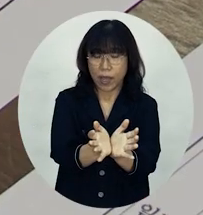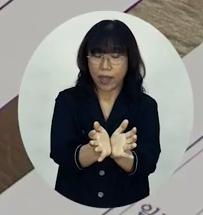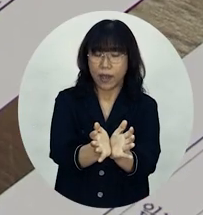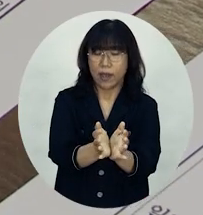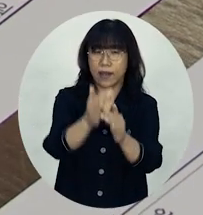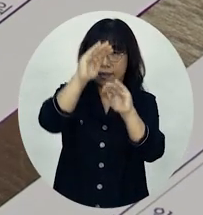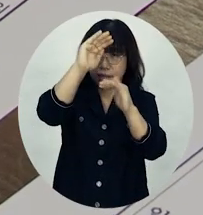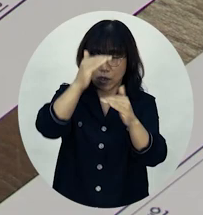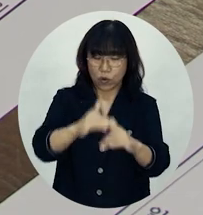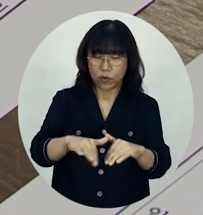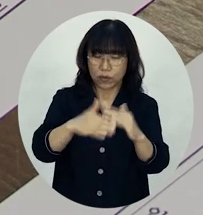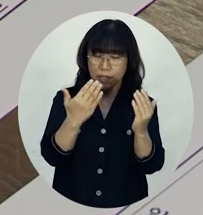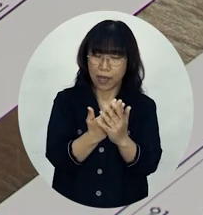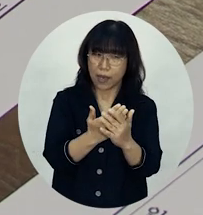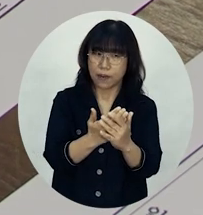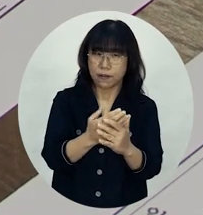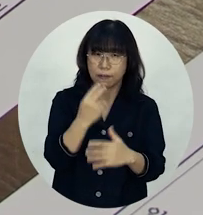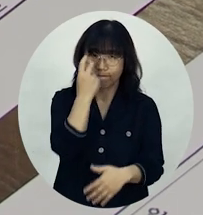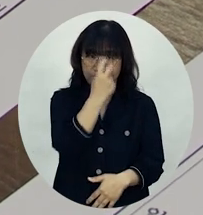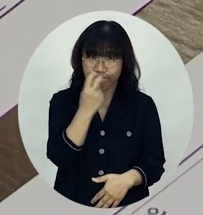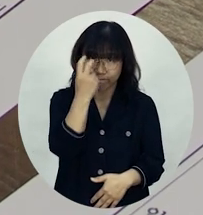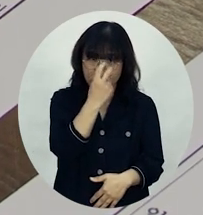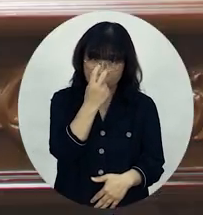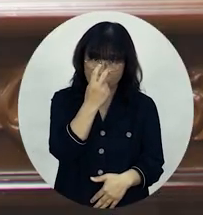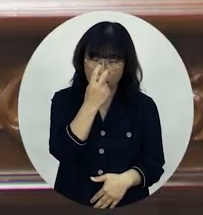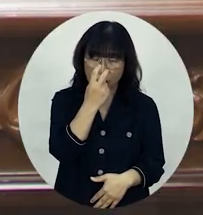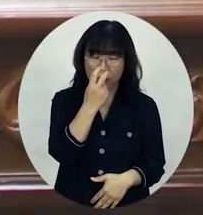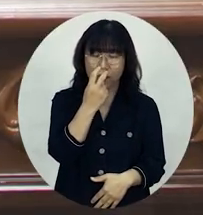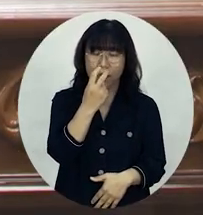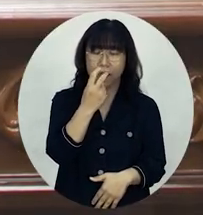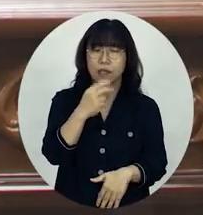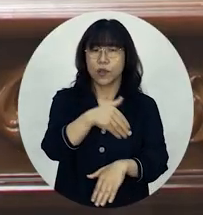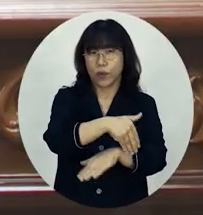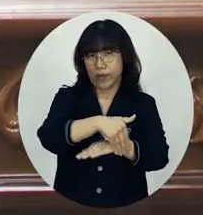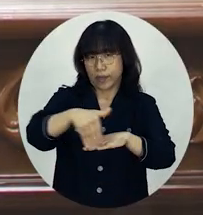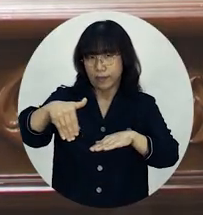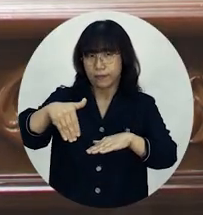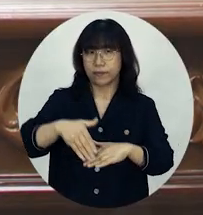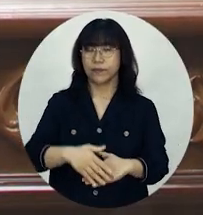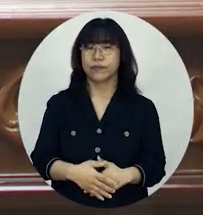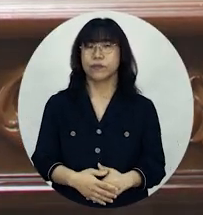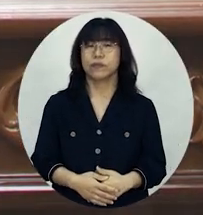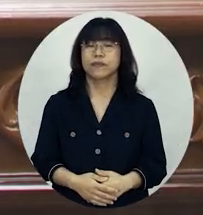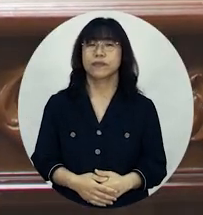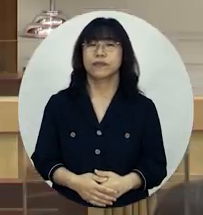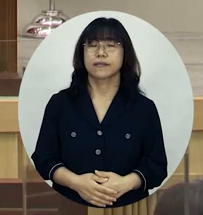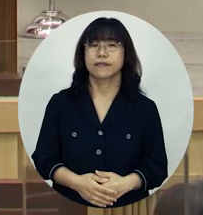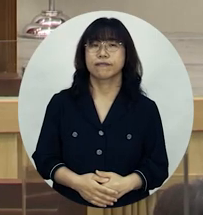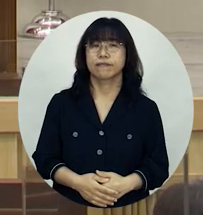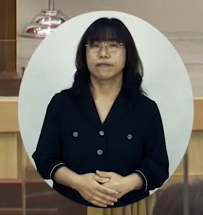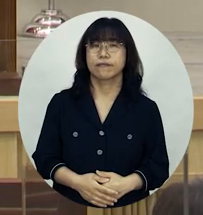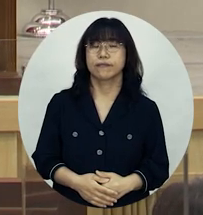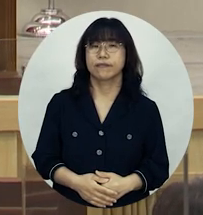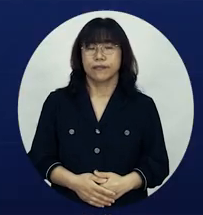심의 등의 일정도 소화한 후 오는 10월 4일 제 2차 본회의 로 마무리 될 예정입니다